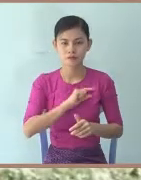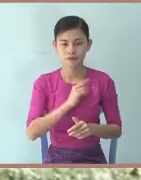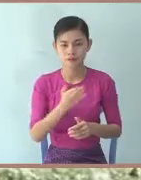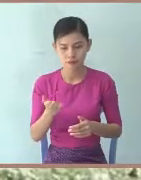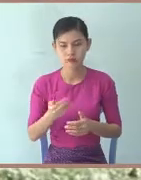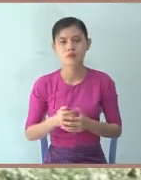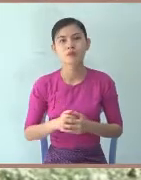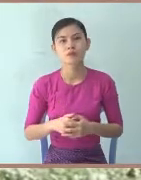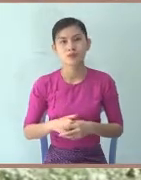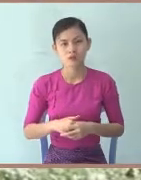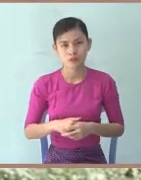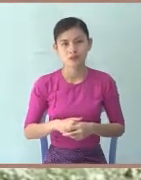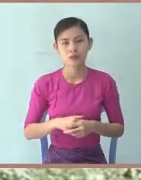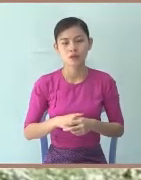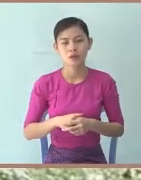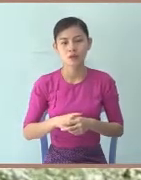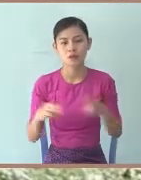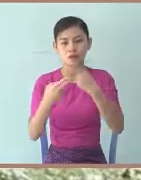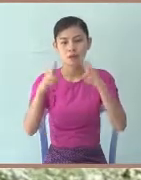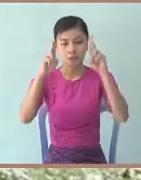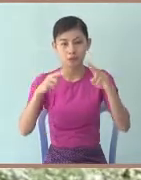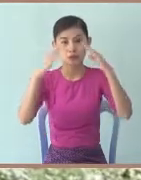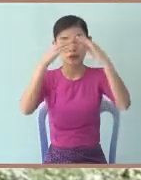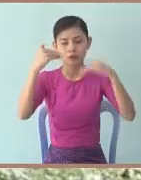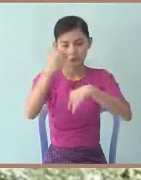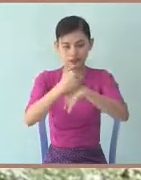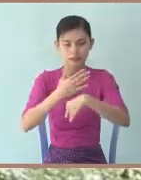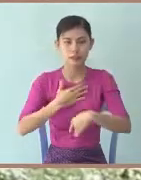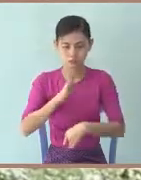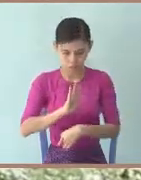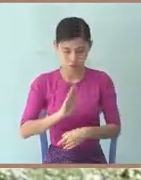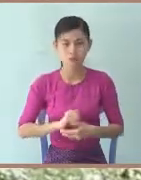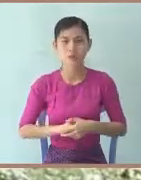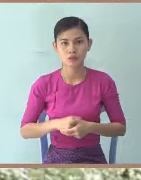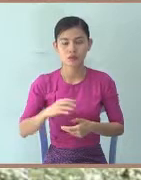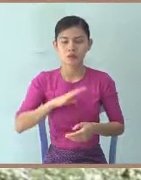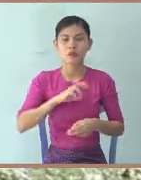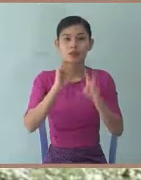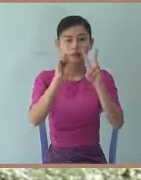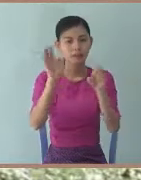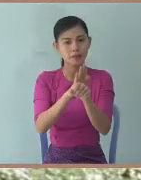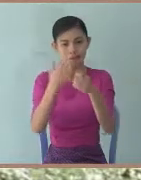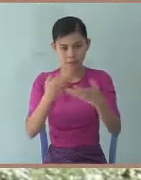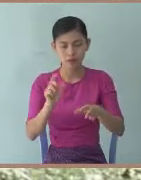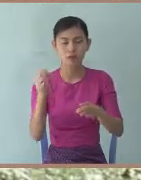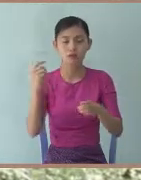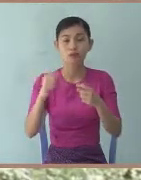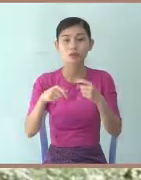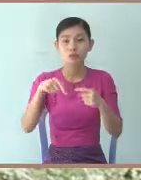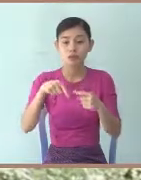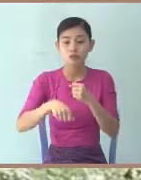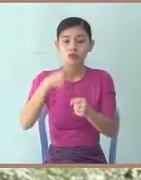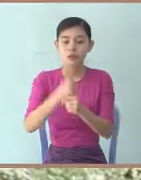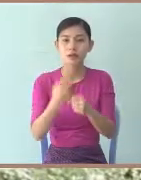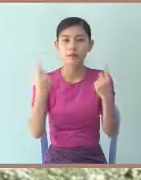့်ကျွန်တော်နာမည်ကမောင်မြတ်တဲ့လုံးခေါ်ပါတယ်ကျွန်တော်ကဒီမီတင်နာတက်ဂရိုရဲ့ကျွန်တော်တယောက်ပါအခုဆိုလို့ရှိရင်အသက်20ပြည့်ပြီပေါ့နော်ဆိုတော့